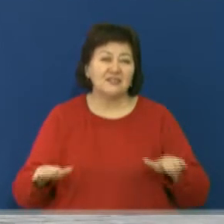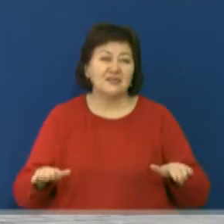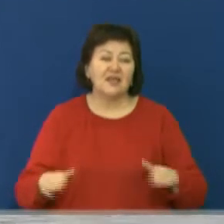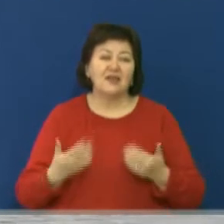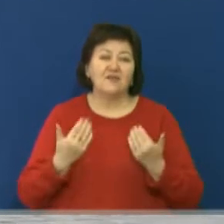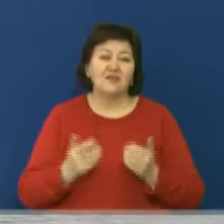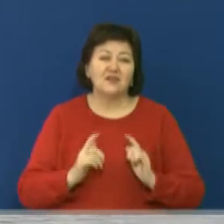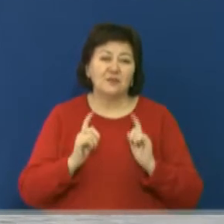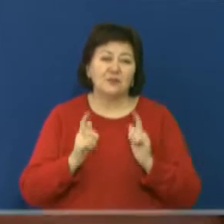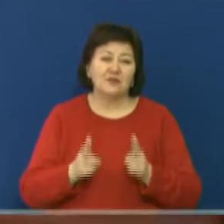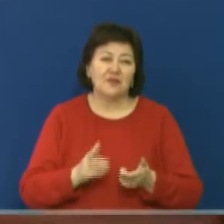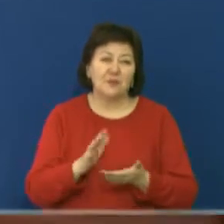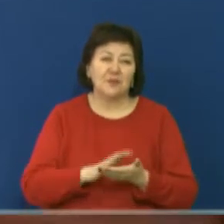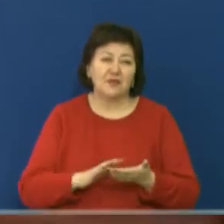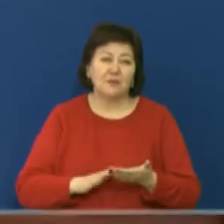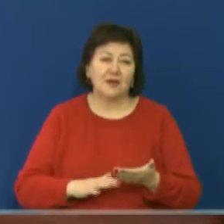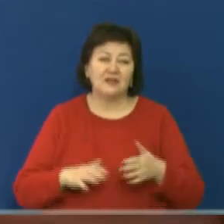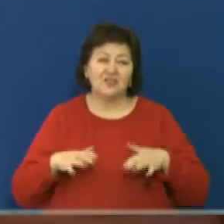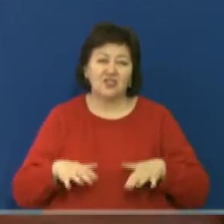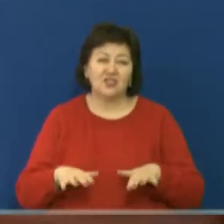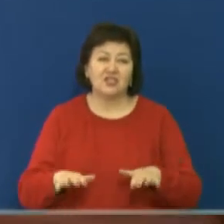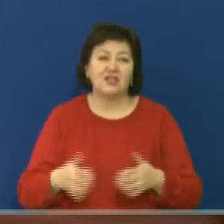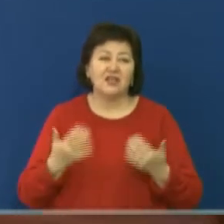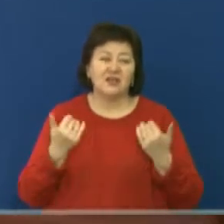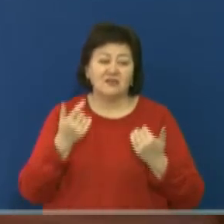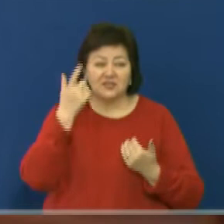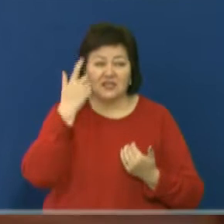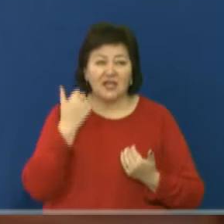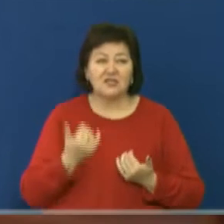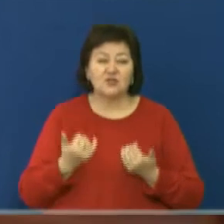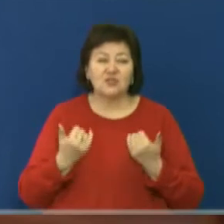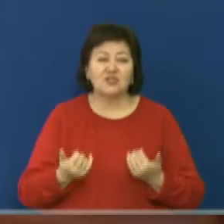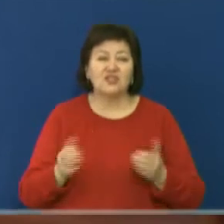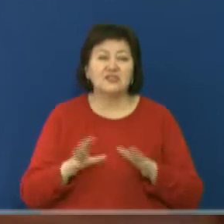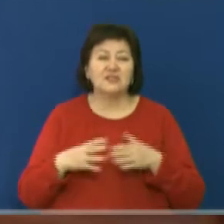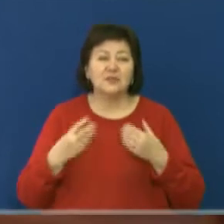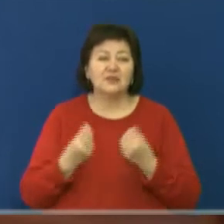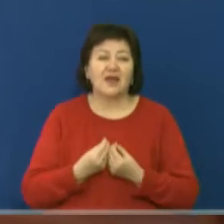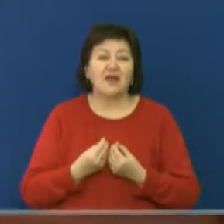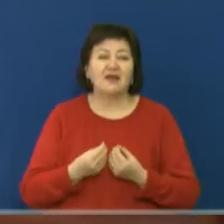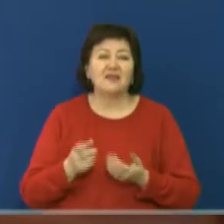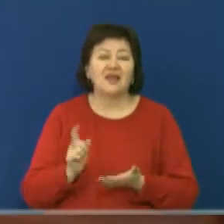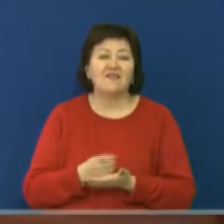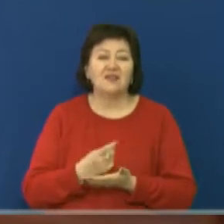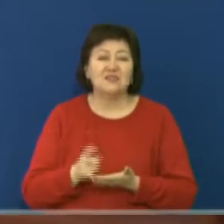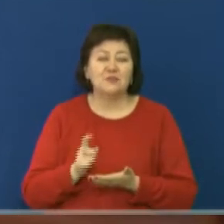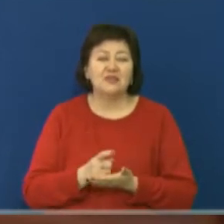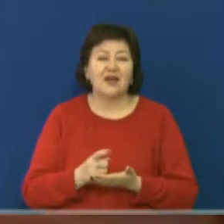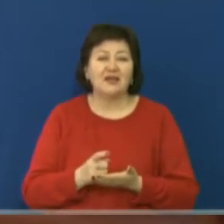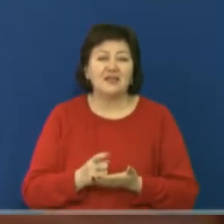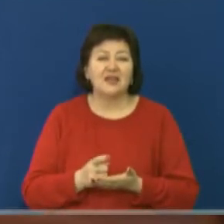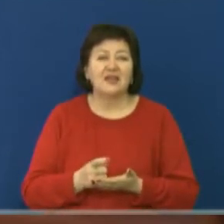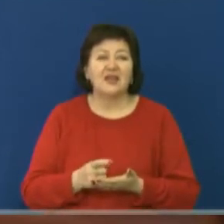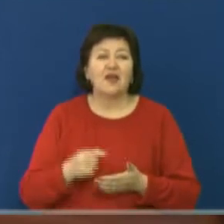аясында шешім қабылдайды. Өздеріңіз білесіздер, қазіргі уақытта отбасы құндылықтарын тәрбиелеу, оларды сақтап қалу өзекті болып